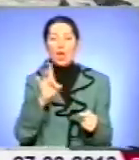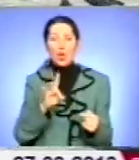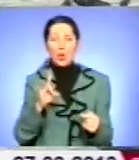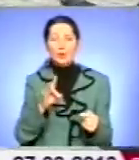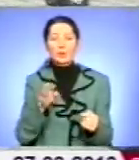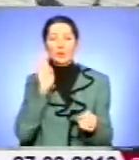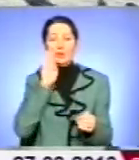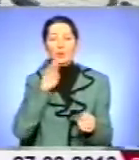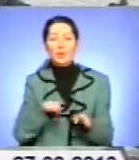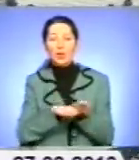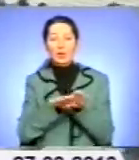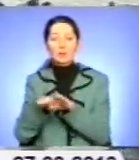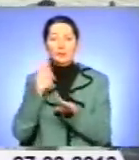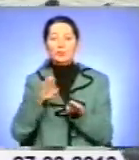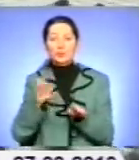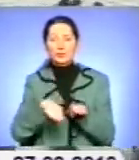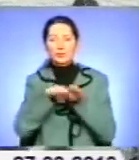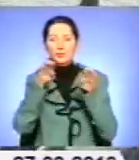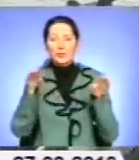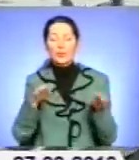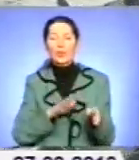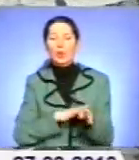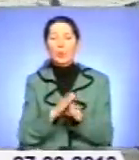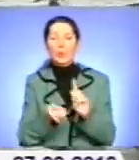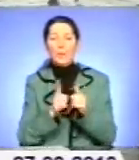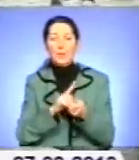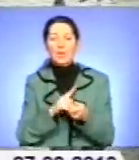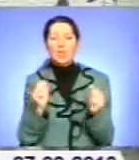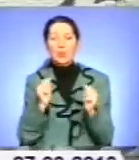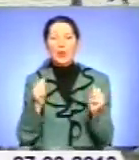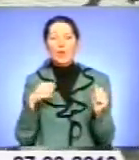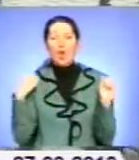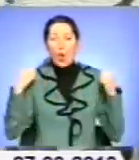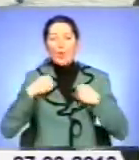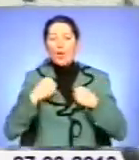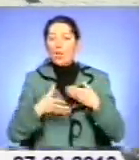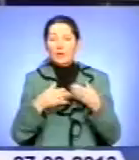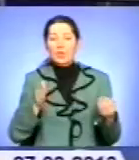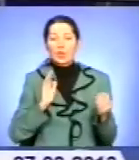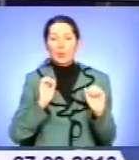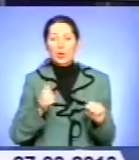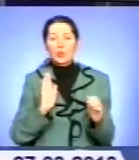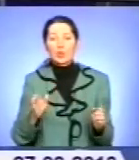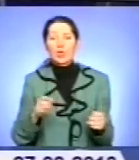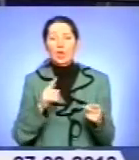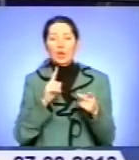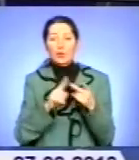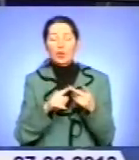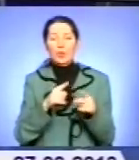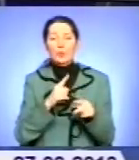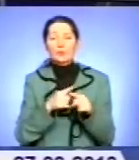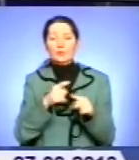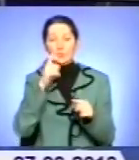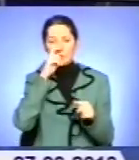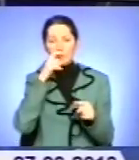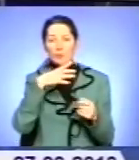Отже, повністю змінити зимовий одяг на весняний ми зможемо лише у другій декаді квітня. А в ніч з 30